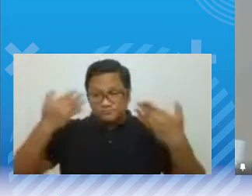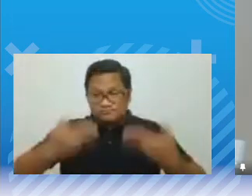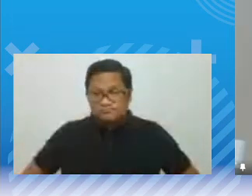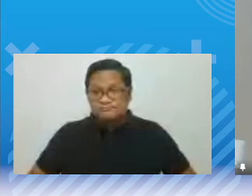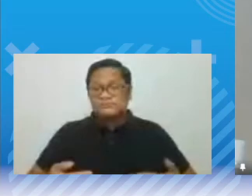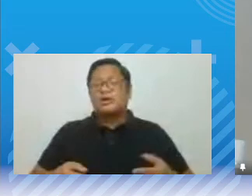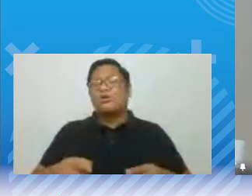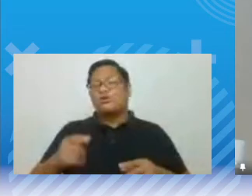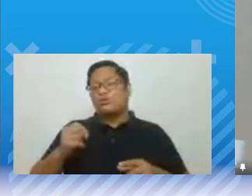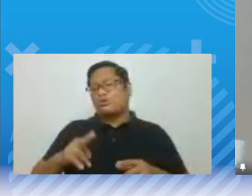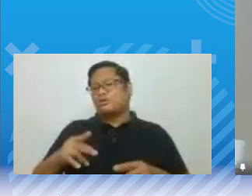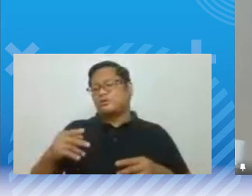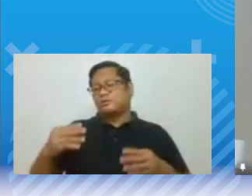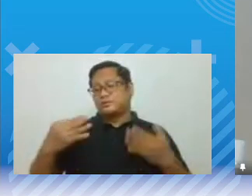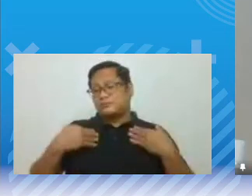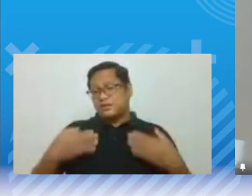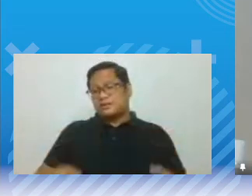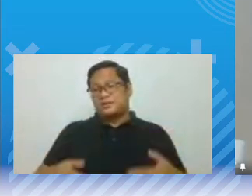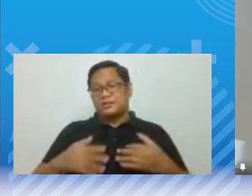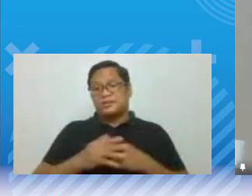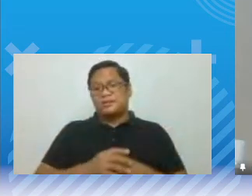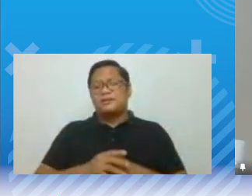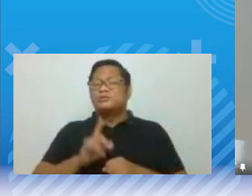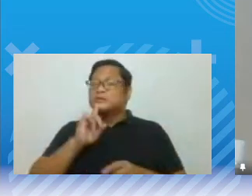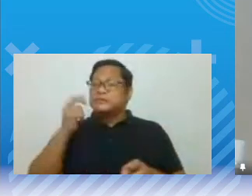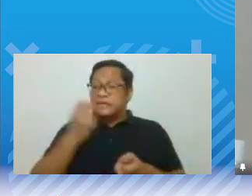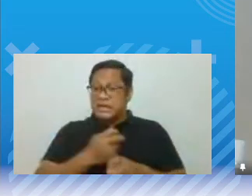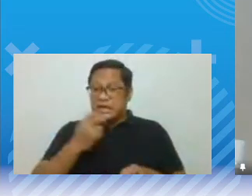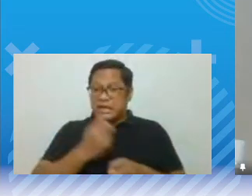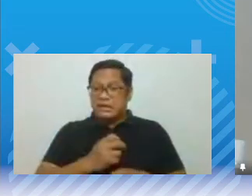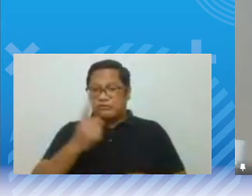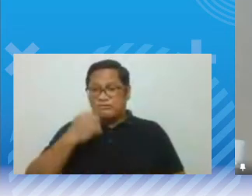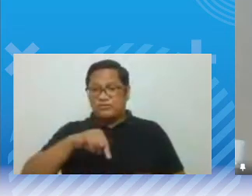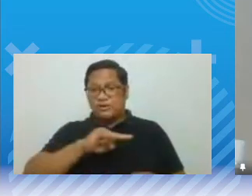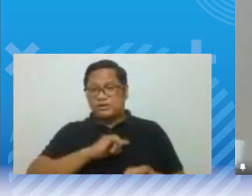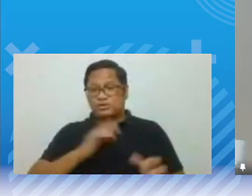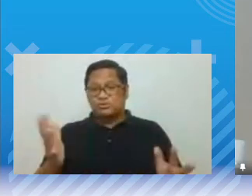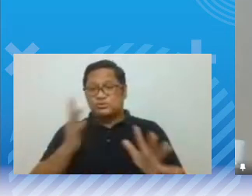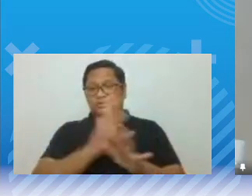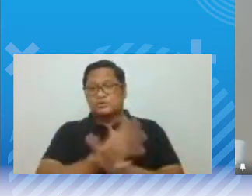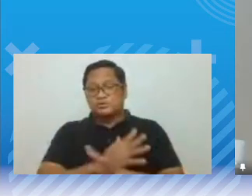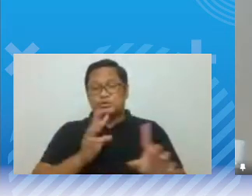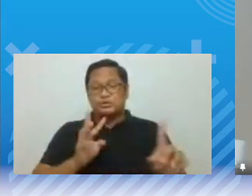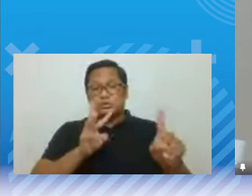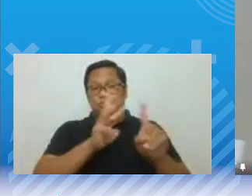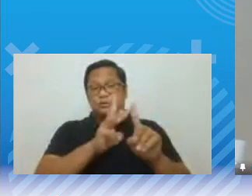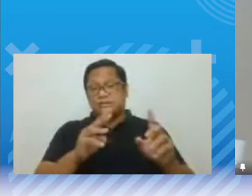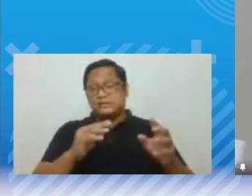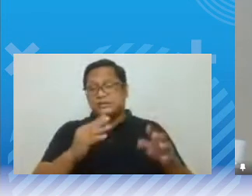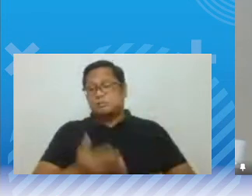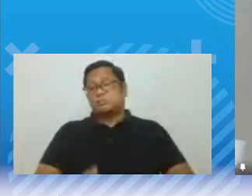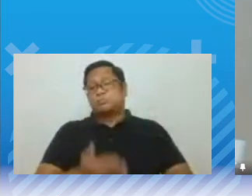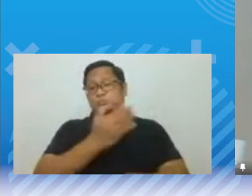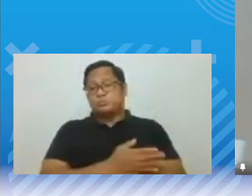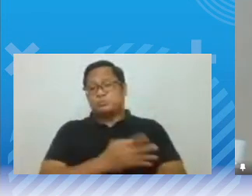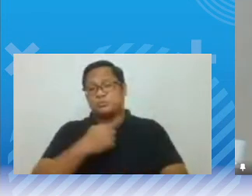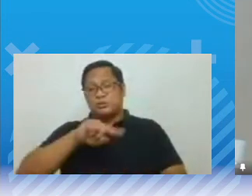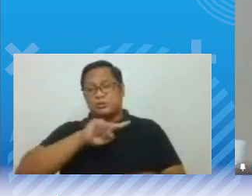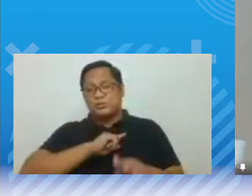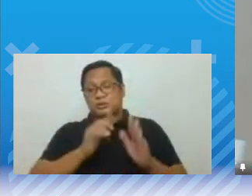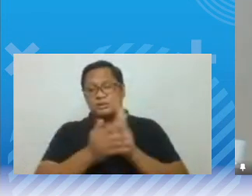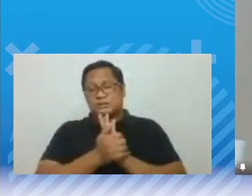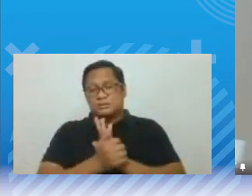sa ating katawan, mahihirapan din tayong mag-transition towards improving our skills. So kumbaga, this will